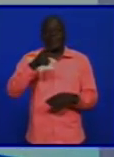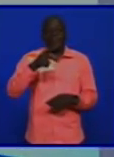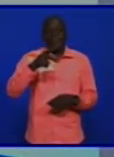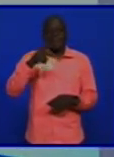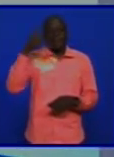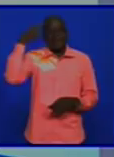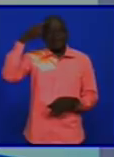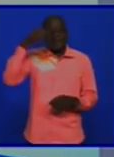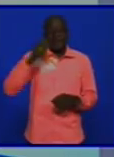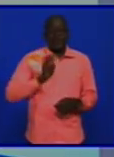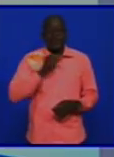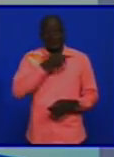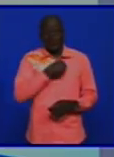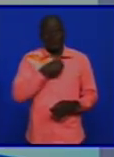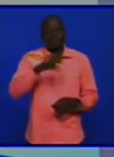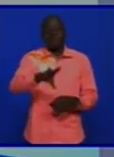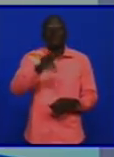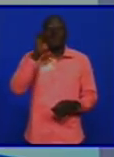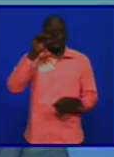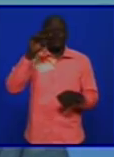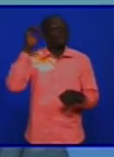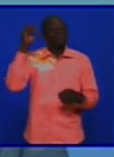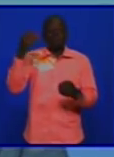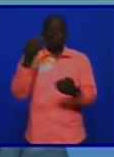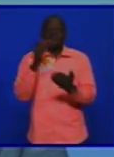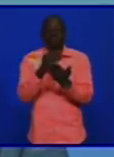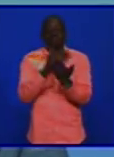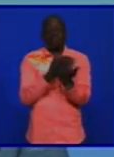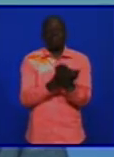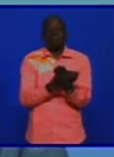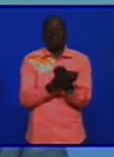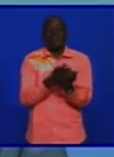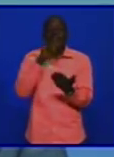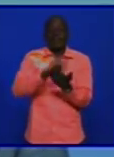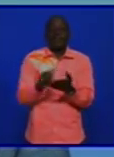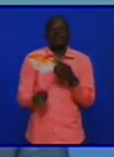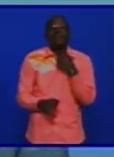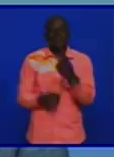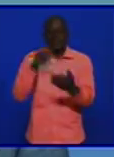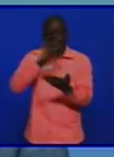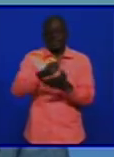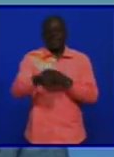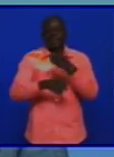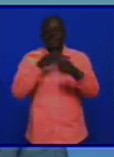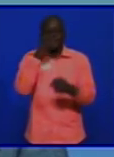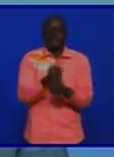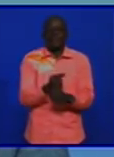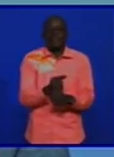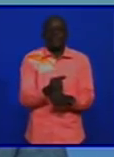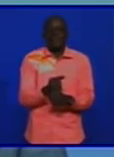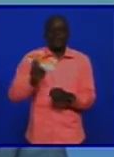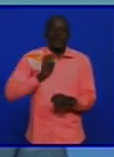l'occasion d'en tirer des leçons. Et ce que je dois dire, c'est que cette année, nous